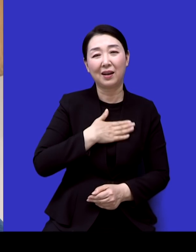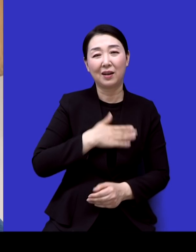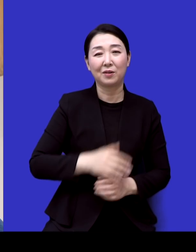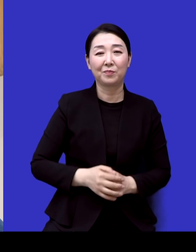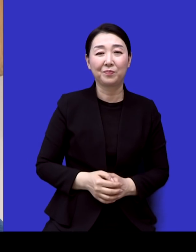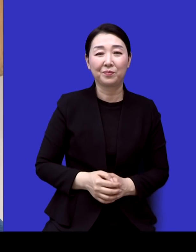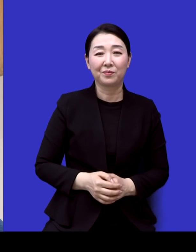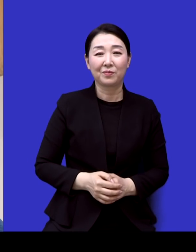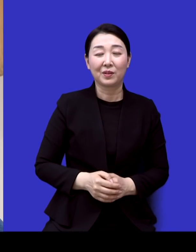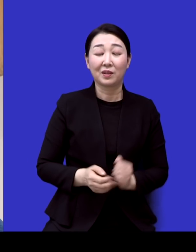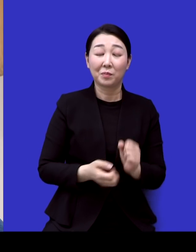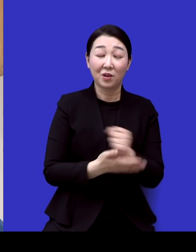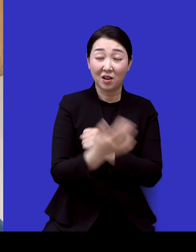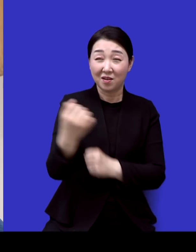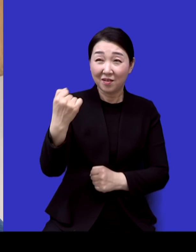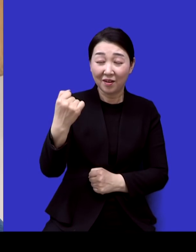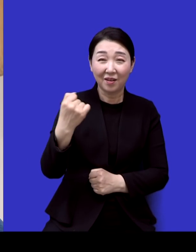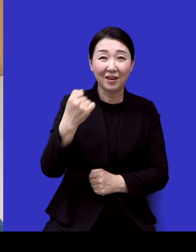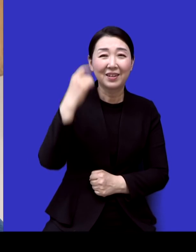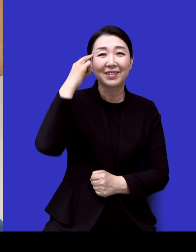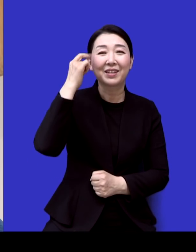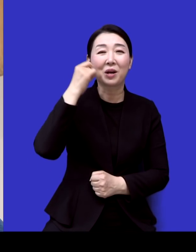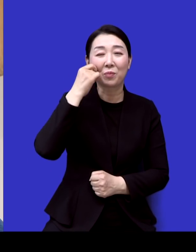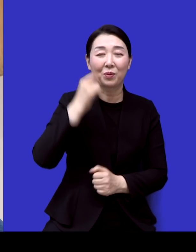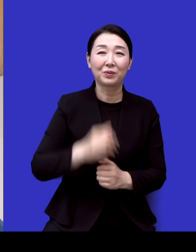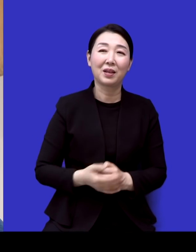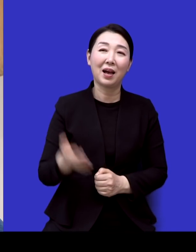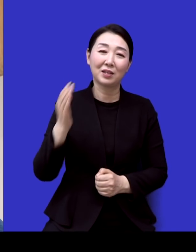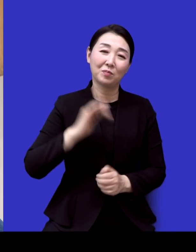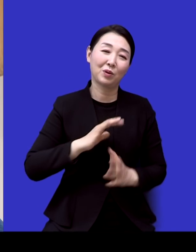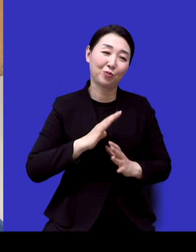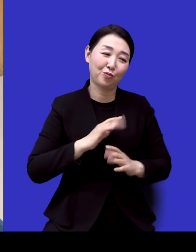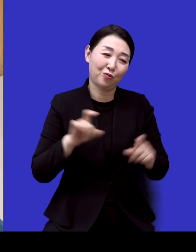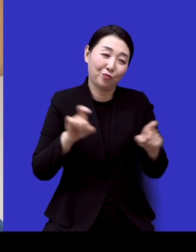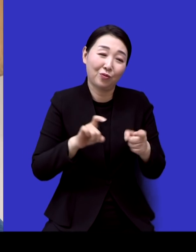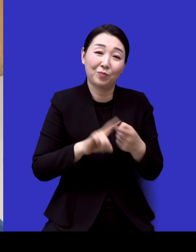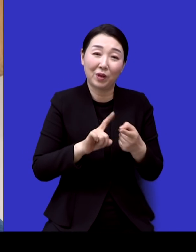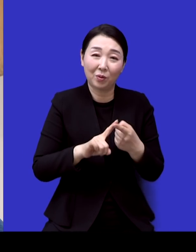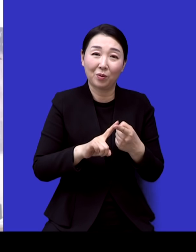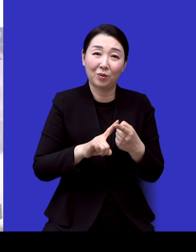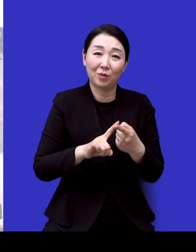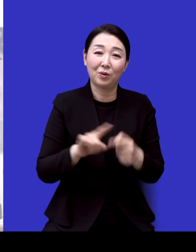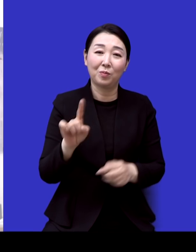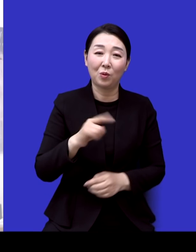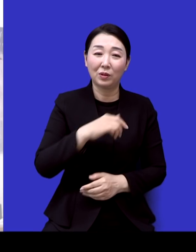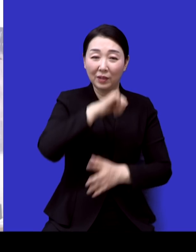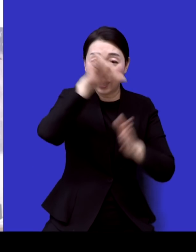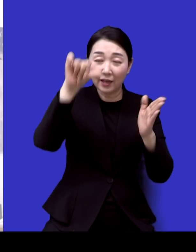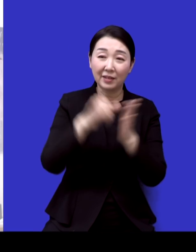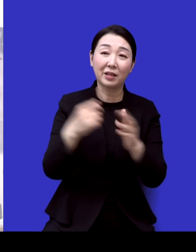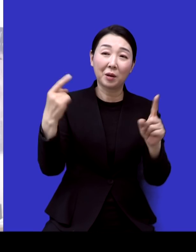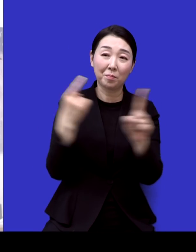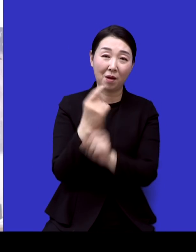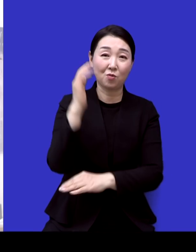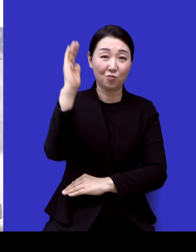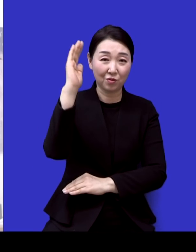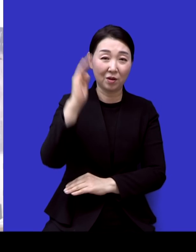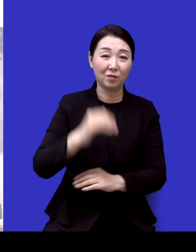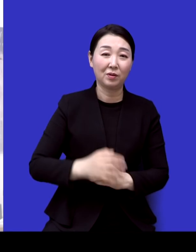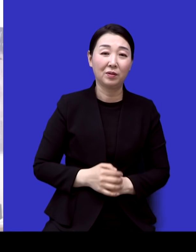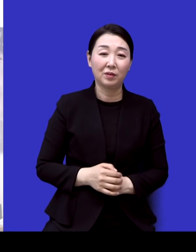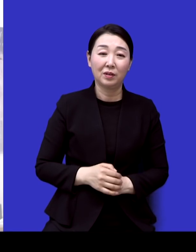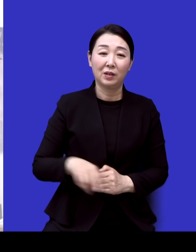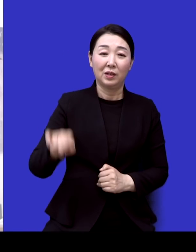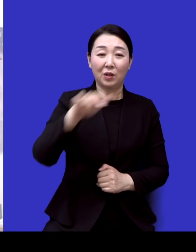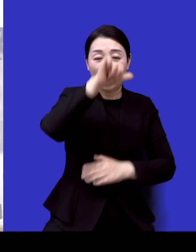이렇게 영향력을 가질 건 상상도 못하고 시작하긴 했는데 두렵고 떨림으로 예. 내 인생을 바꾼 메시지니까